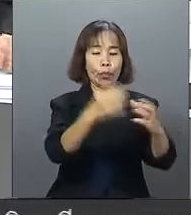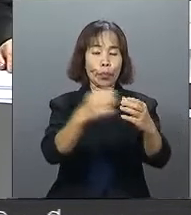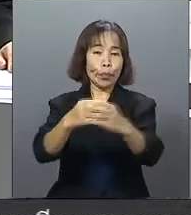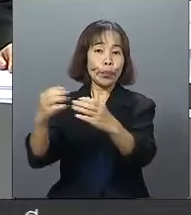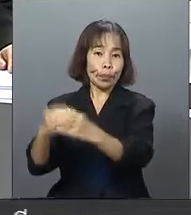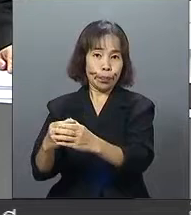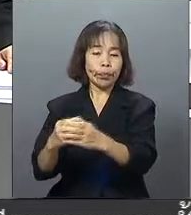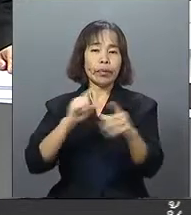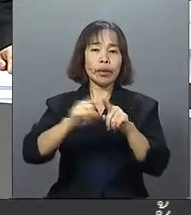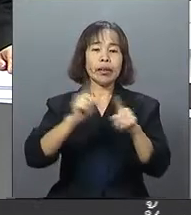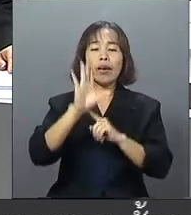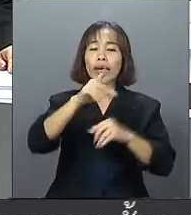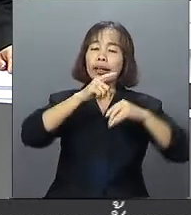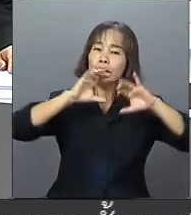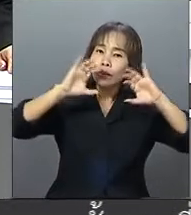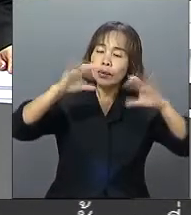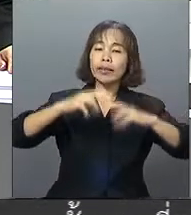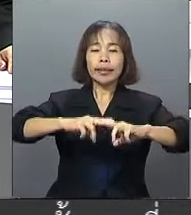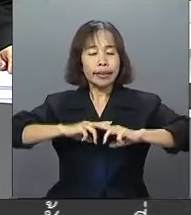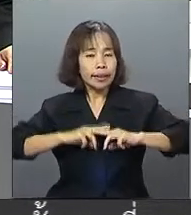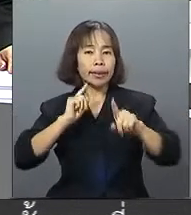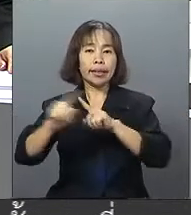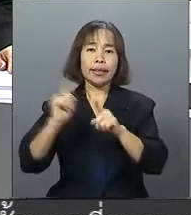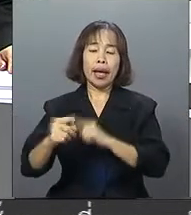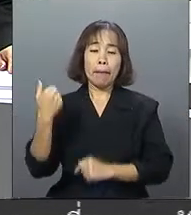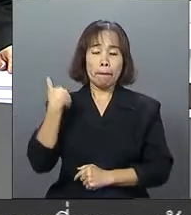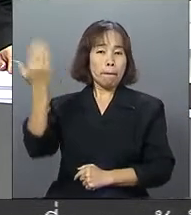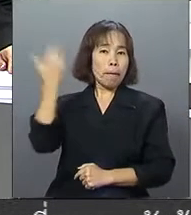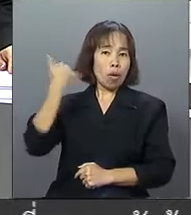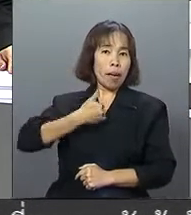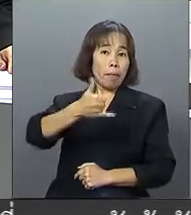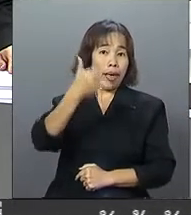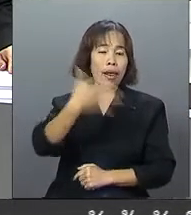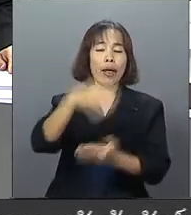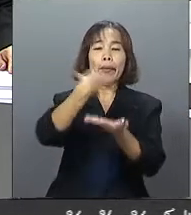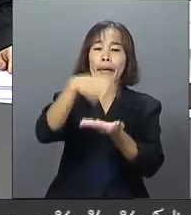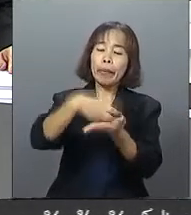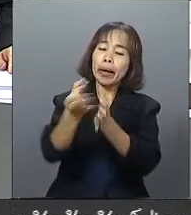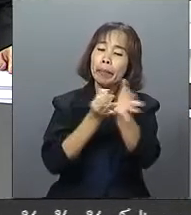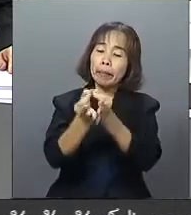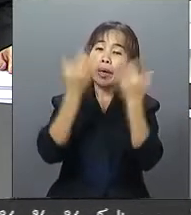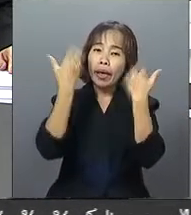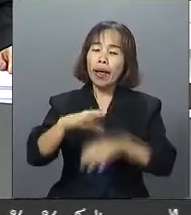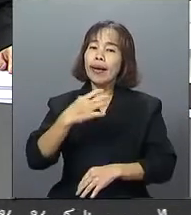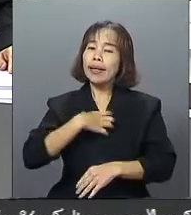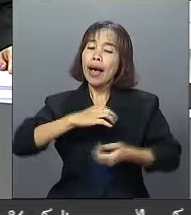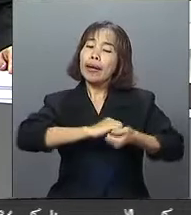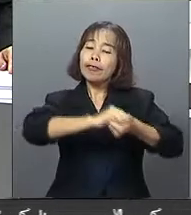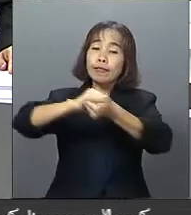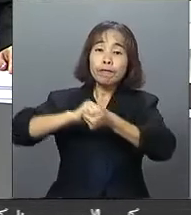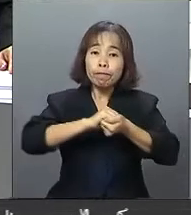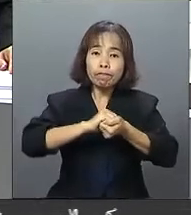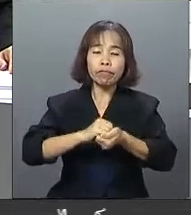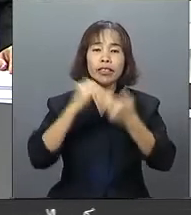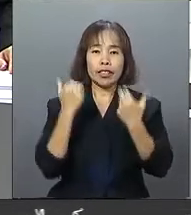ต่างๆรวมถึงภาคเอกชนแล้วก็ภาคส่วนต่างๆที่เคยเข้าร่วมแสดงความคิดเห็นและข้อเสนอแนะต่อการสร้างความสามัคคีปรองดองก็อยู่ระหว่างการเ